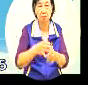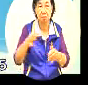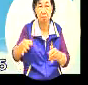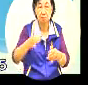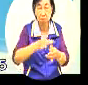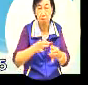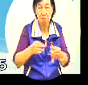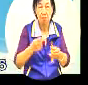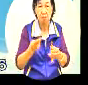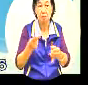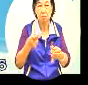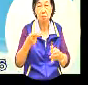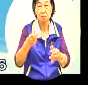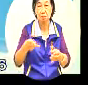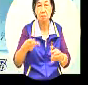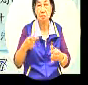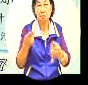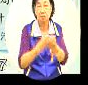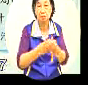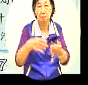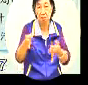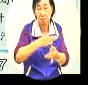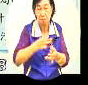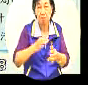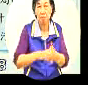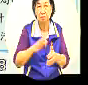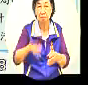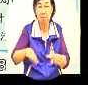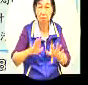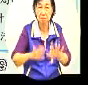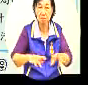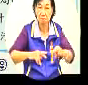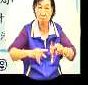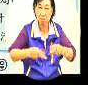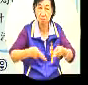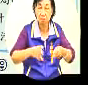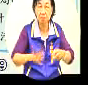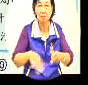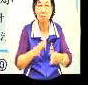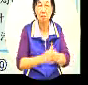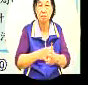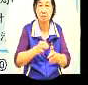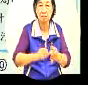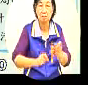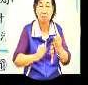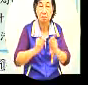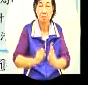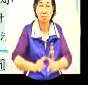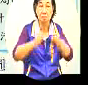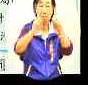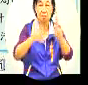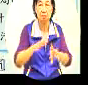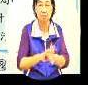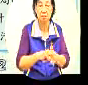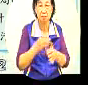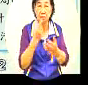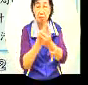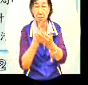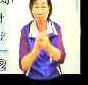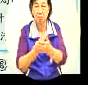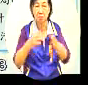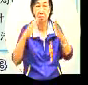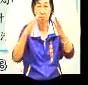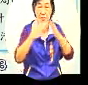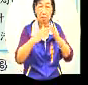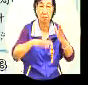呢？因为啊，我们看到高雄市现在家庭用的污水下水道，如果有